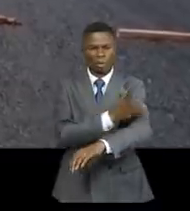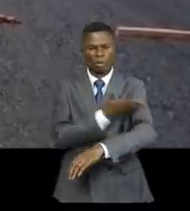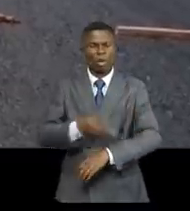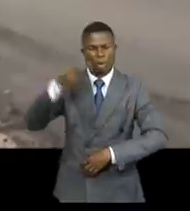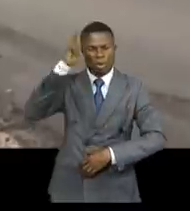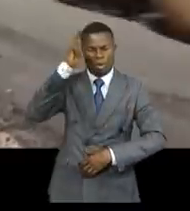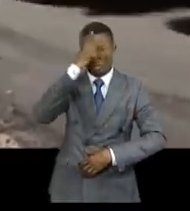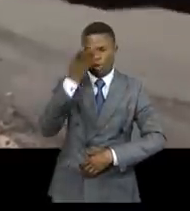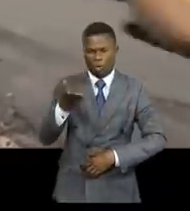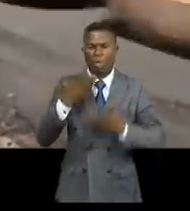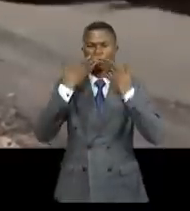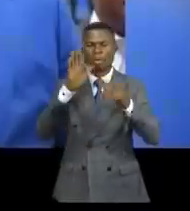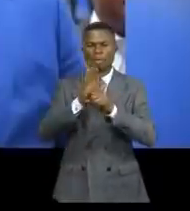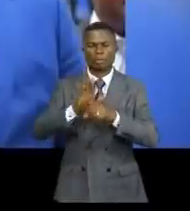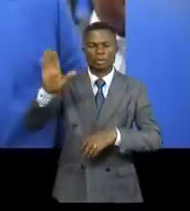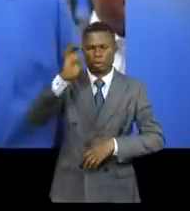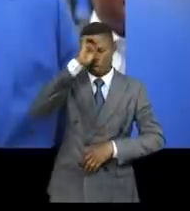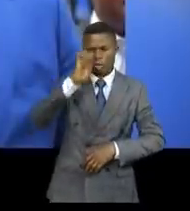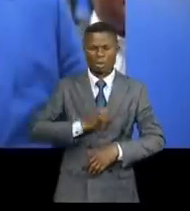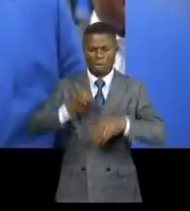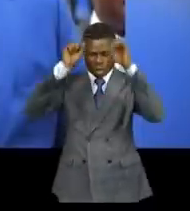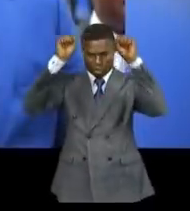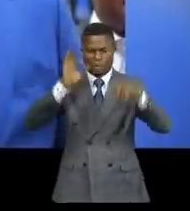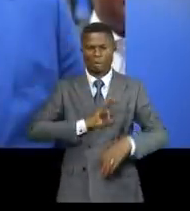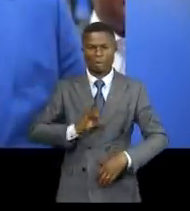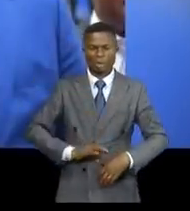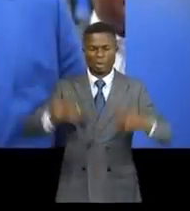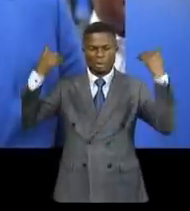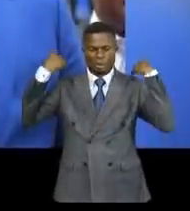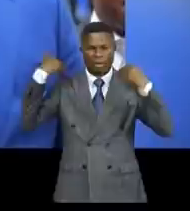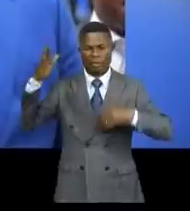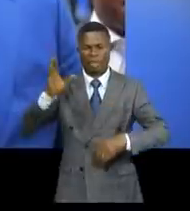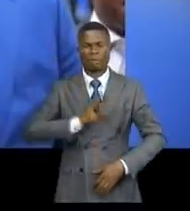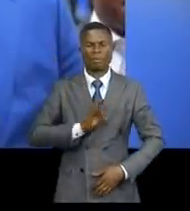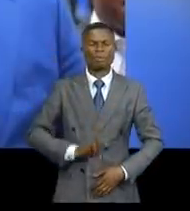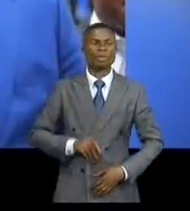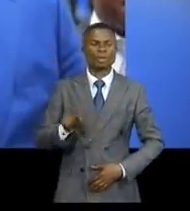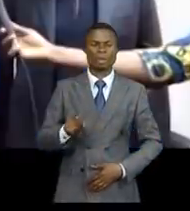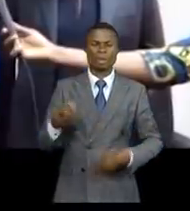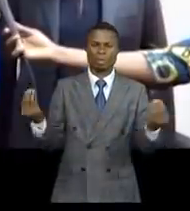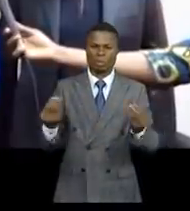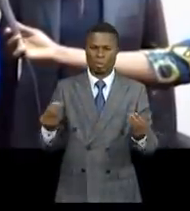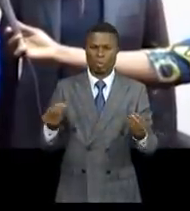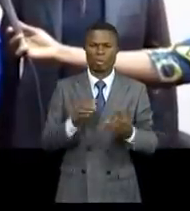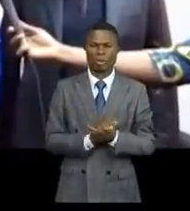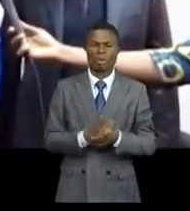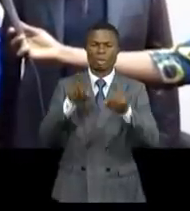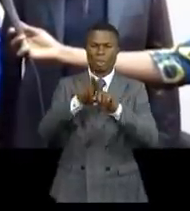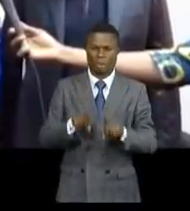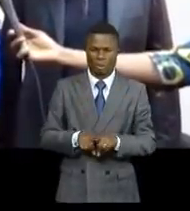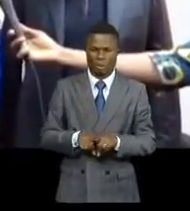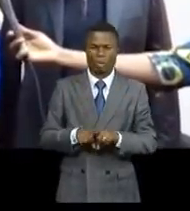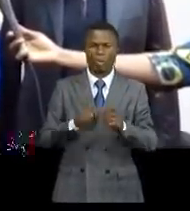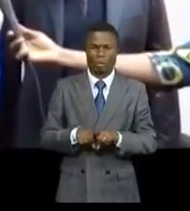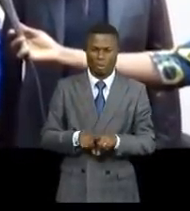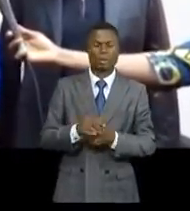Tenons à remercier Son Excellence Monsieur le Président de la République, chef de l'État, Félix-Antoine Tshisekedi Tshilombo. Et c'est